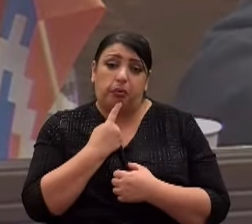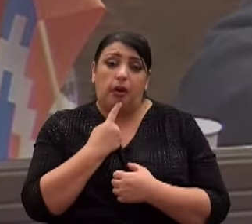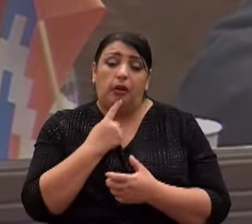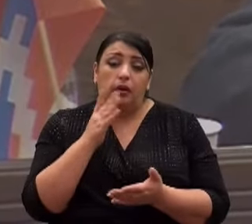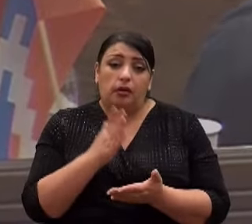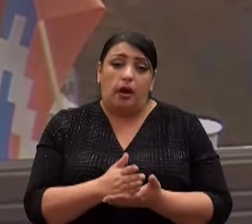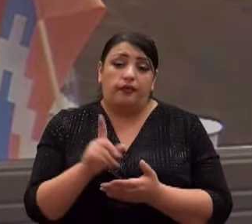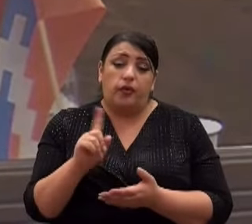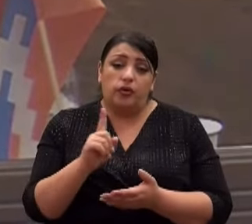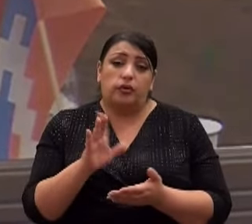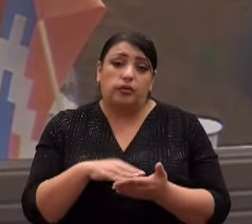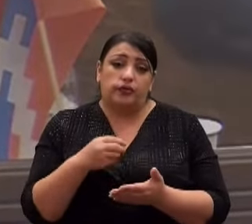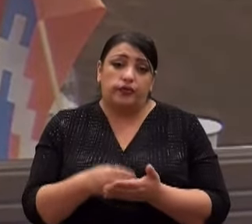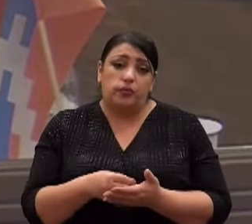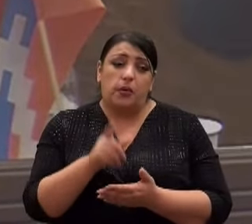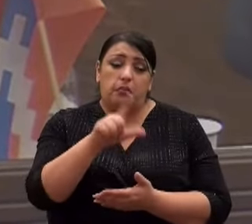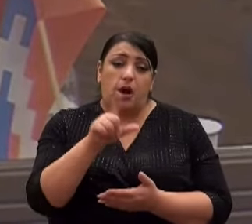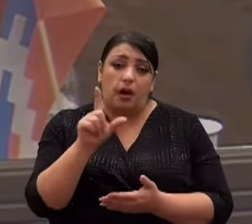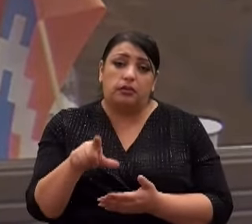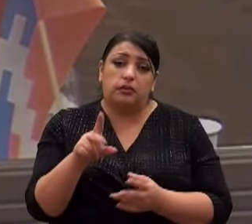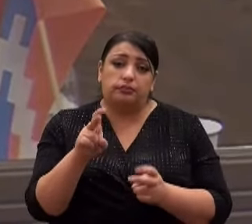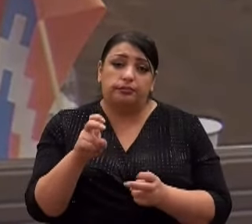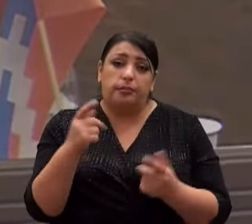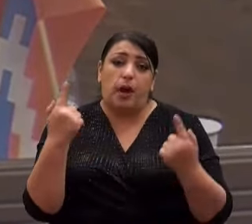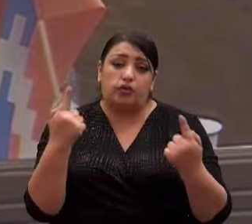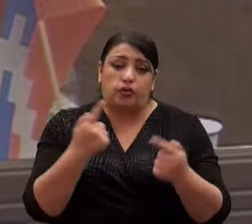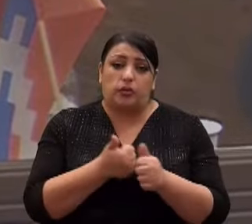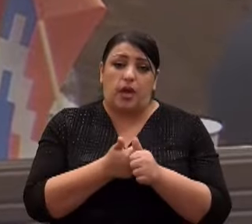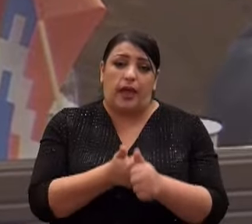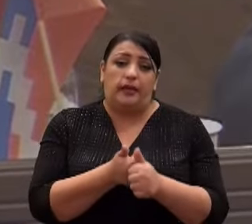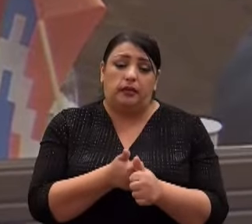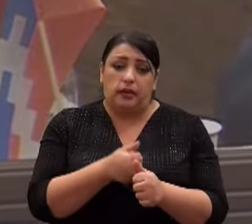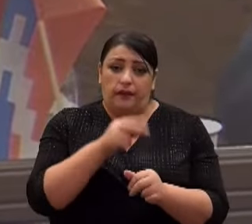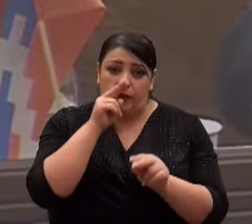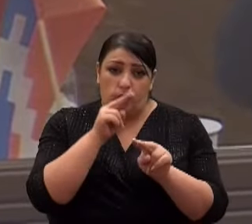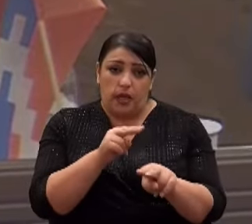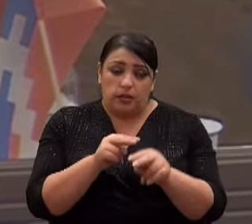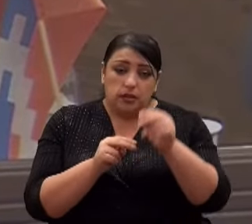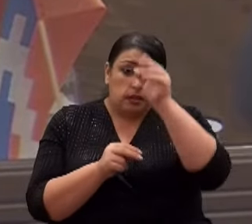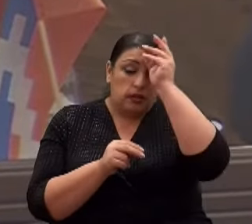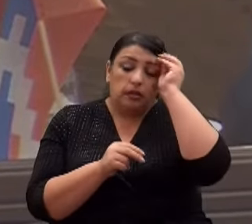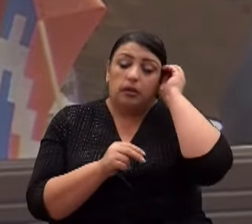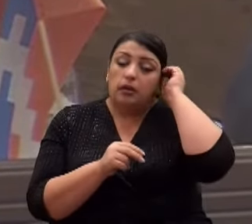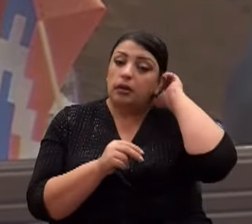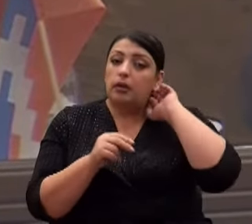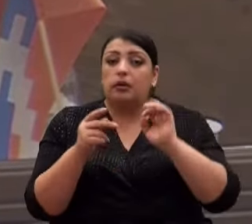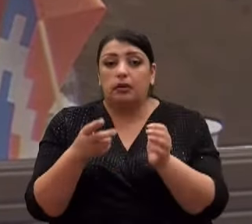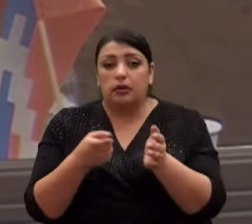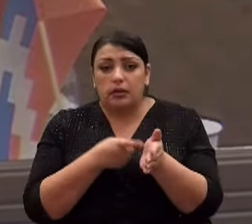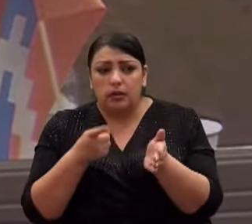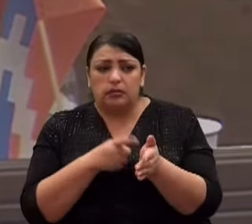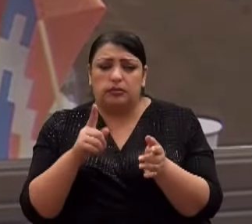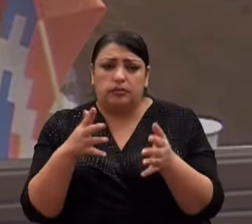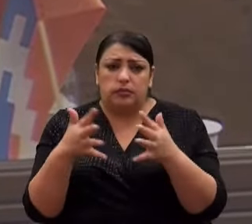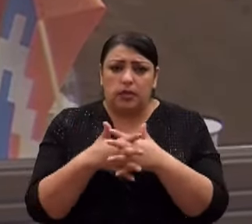նաև հետապնդում է։ Իդեպ, ճիշտ եք ասում, բոլոր ահազանգերով պետք է քրեական գործեր հարուցվեր պատերազմի հետ կապած։